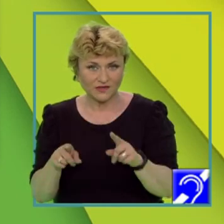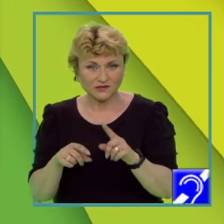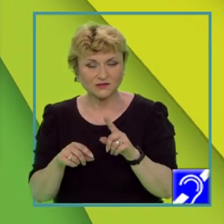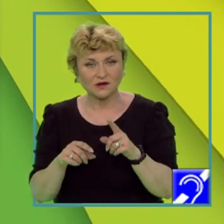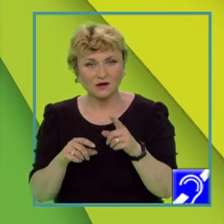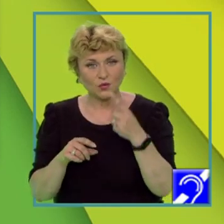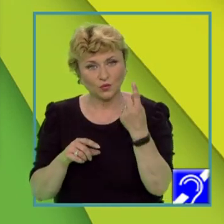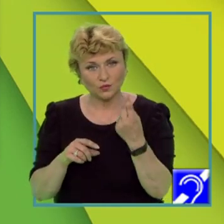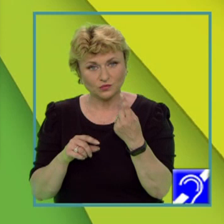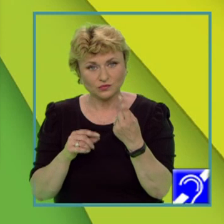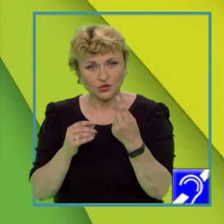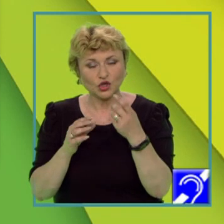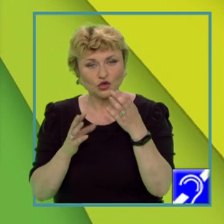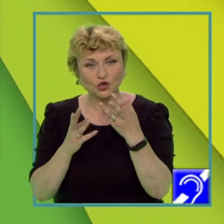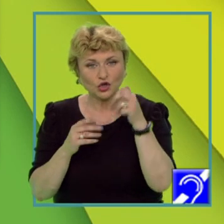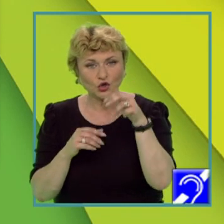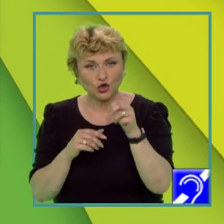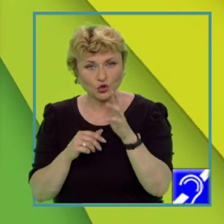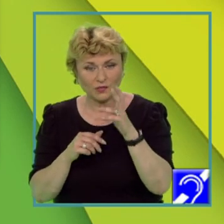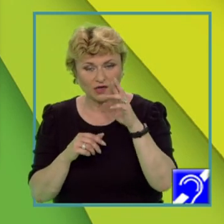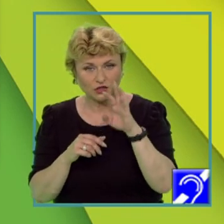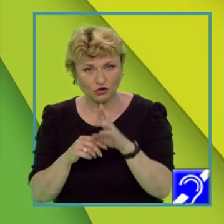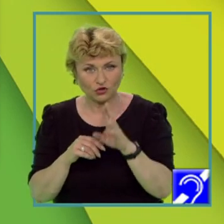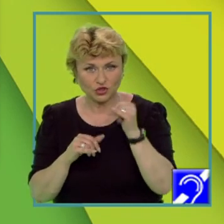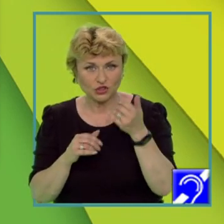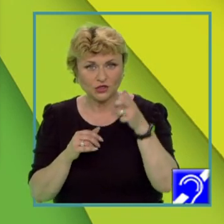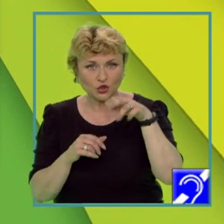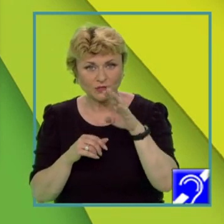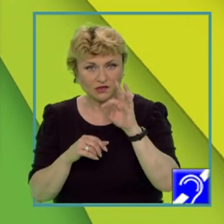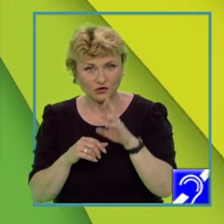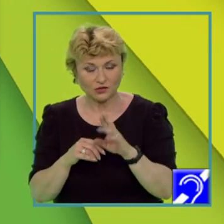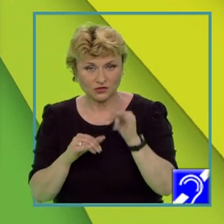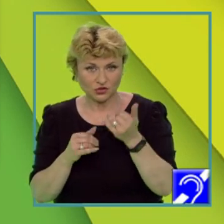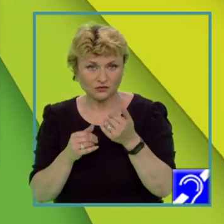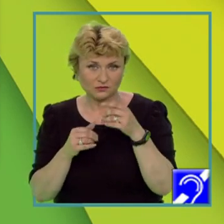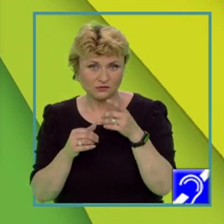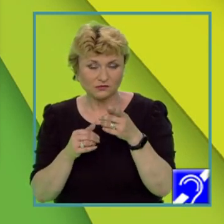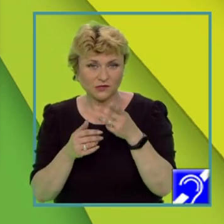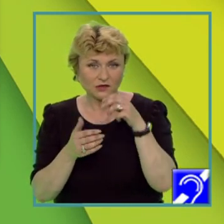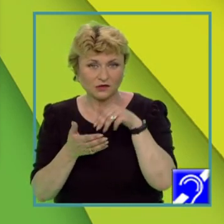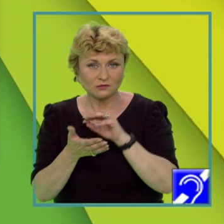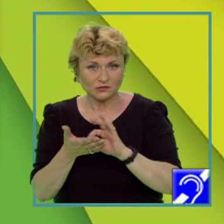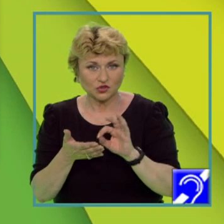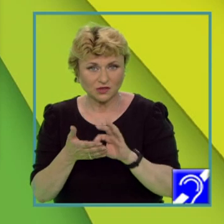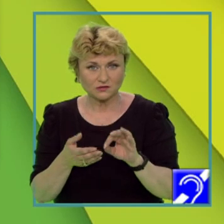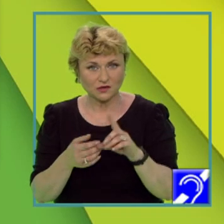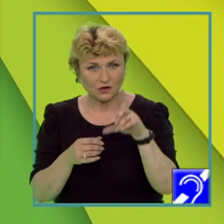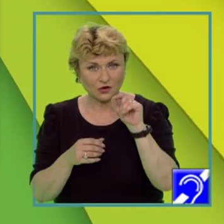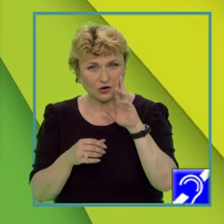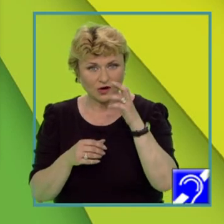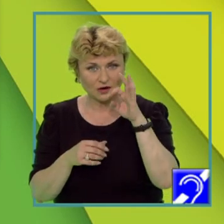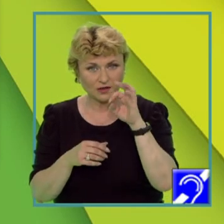logaritmul numărătorului și logaritmul numitorului notația l g de x logaritm zecimal